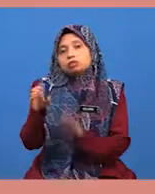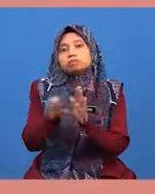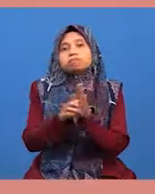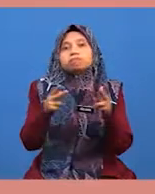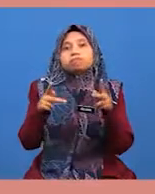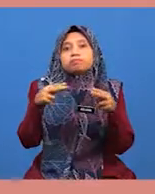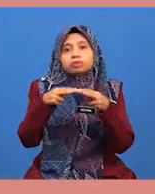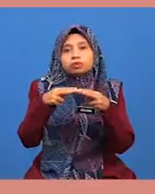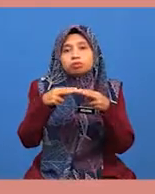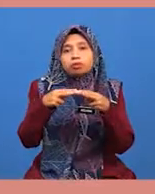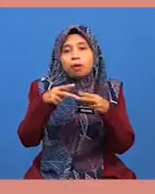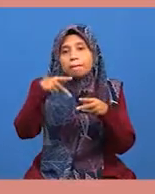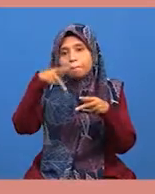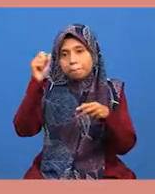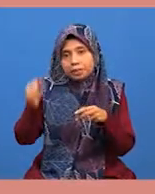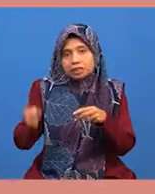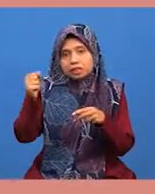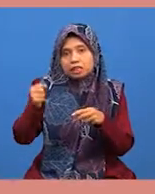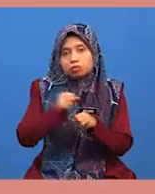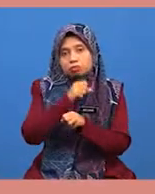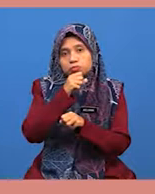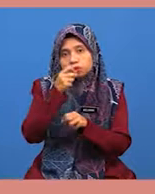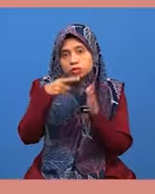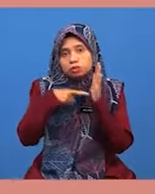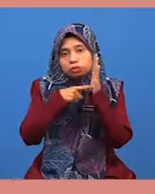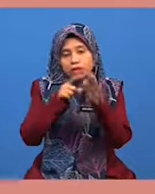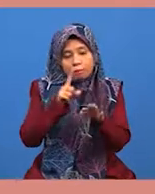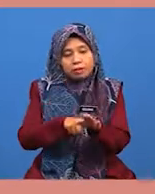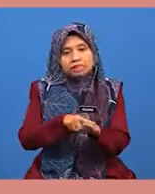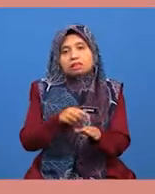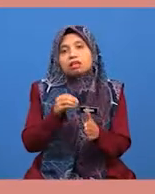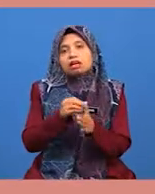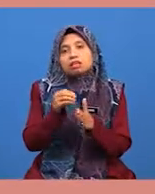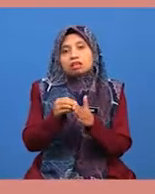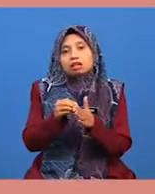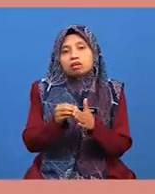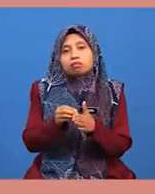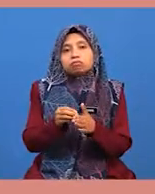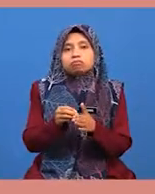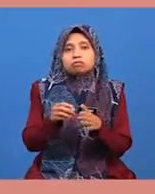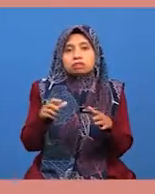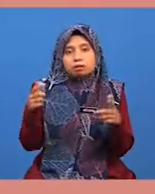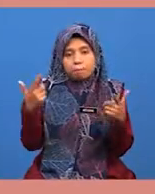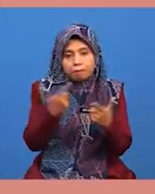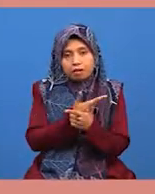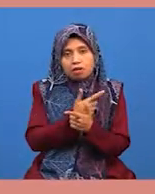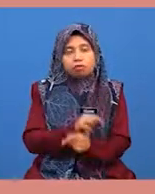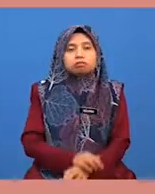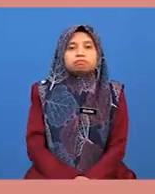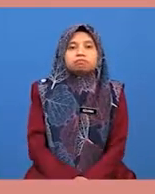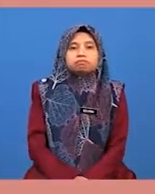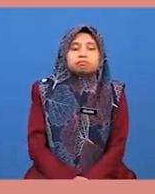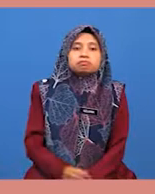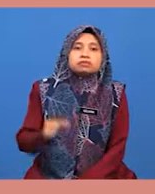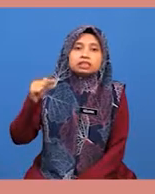hubung pancangan keterangan untuk menunjukkan masa atau perkara yang berlawanan.